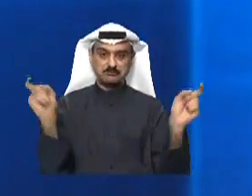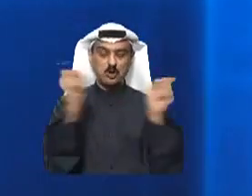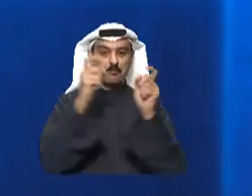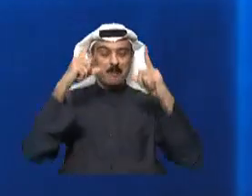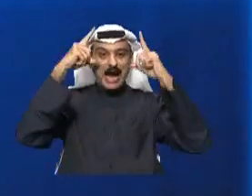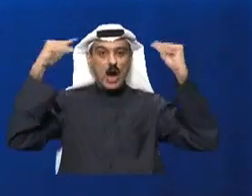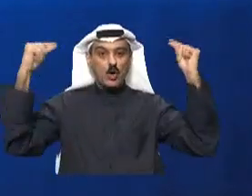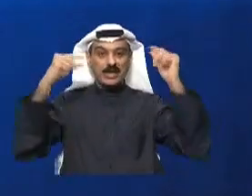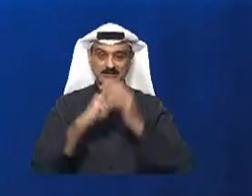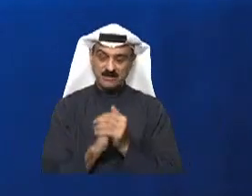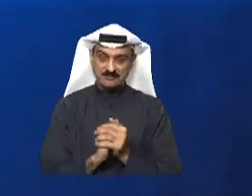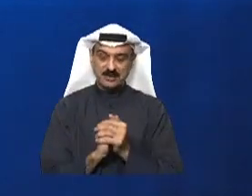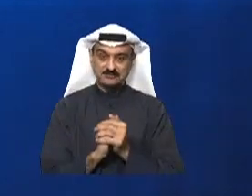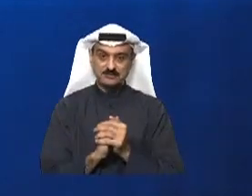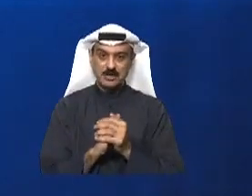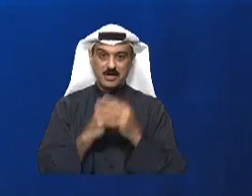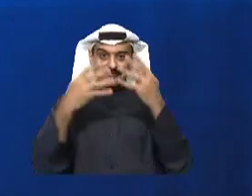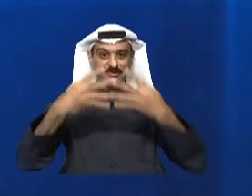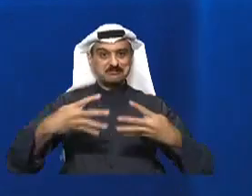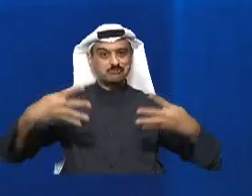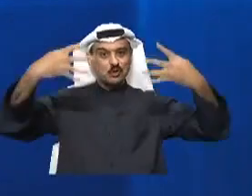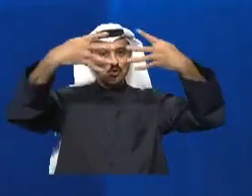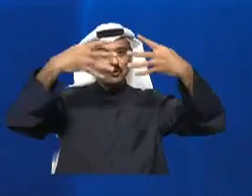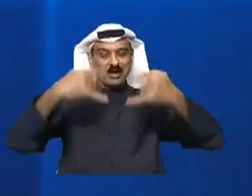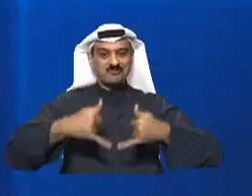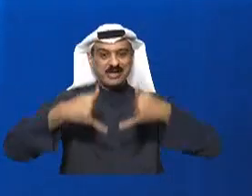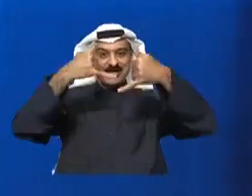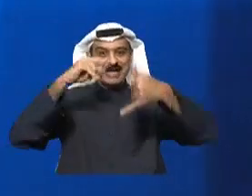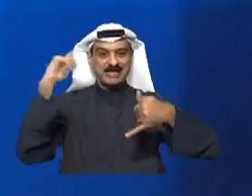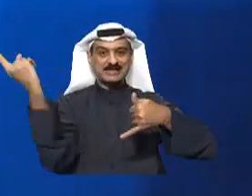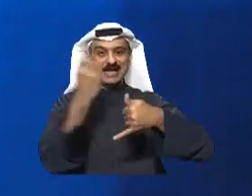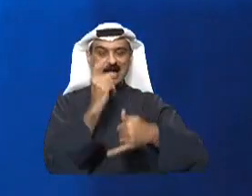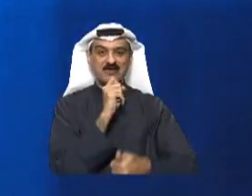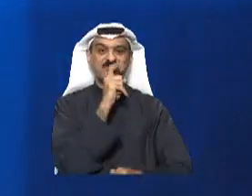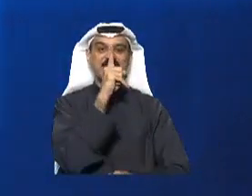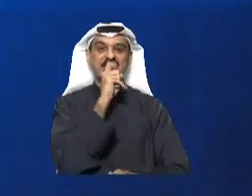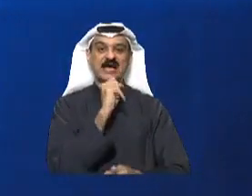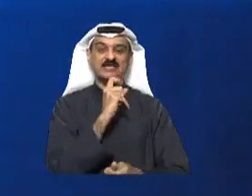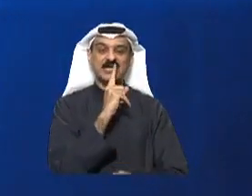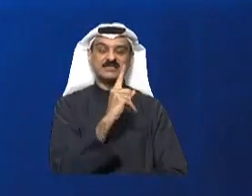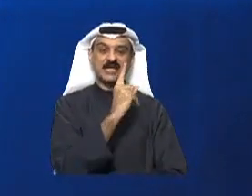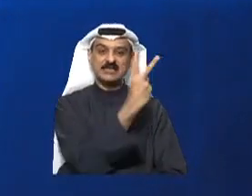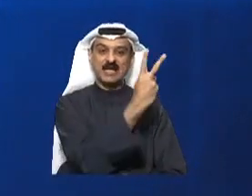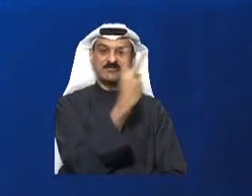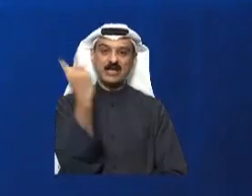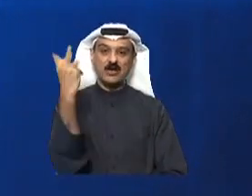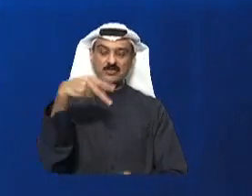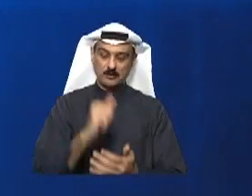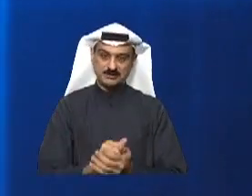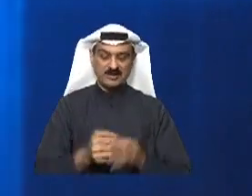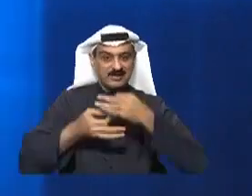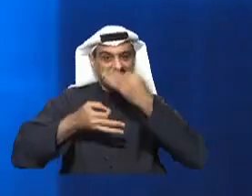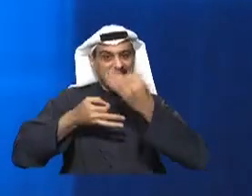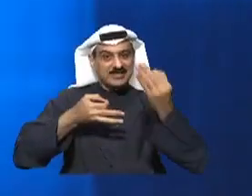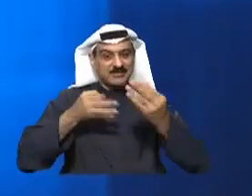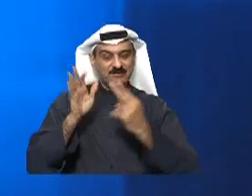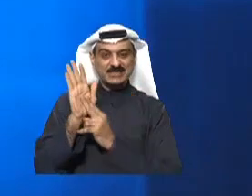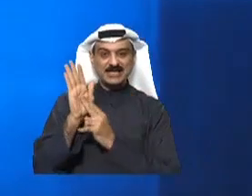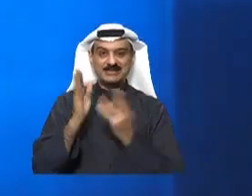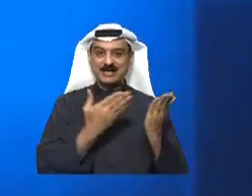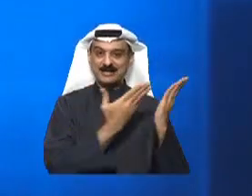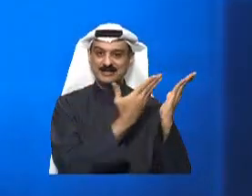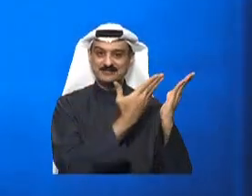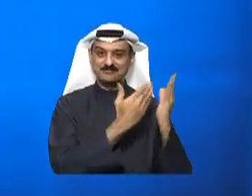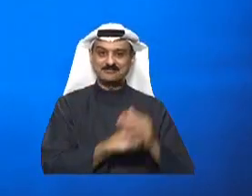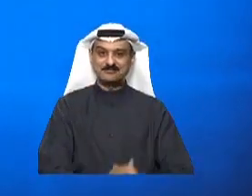هولندا ضمن منافسات الدور ربع النهائي من مونديال قطر 2022. المزيد من التفاصيل يا سادة في التقرير التالي